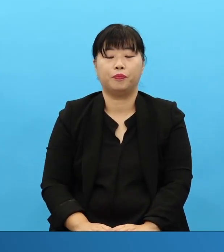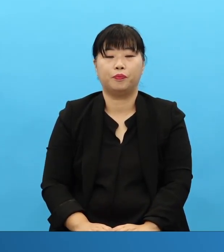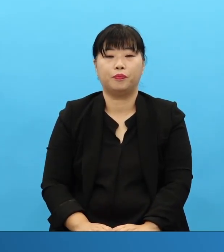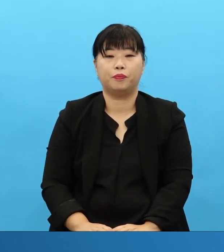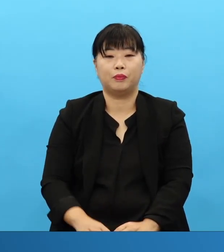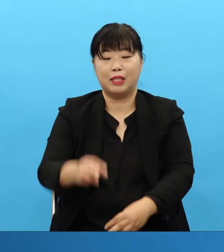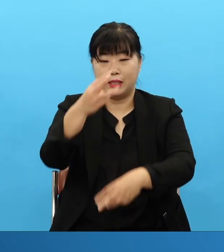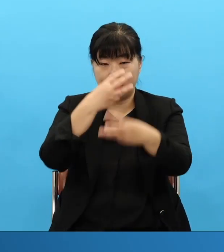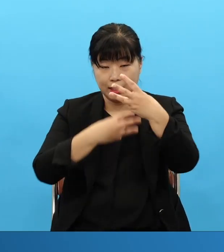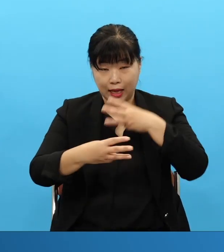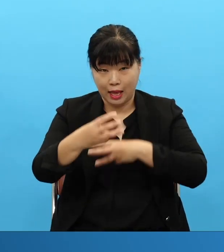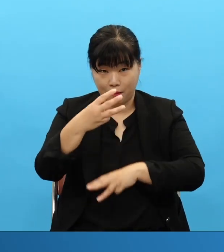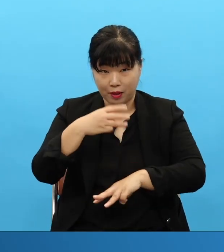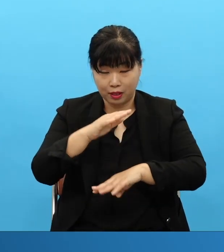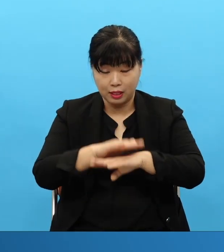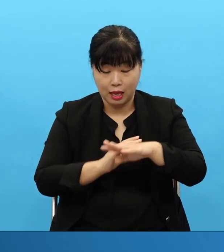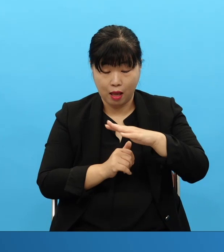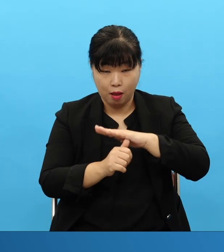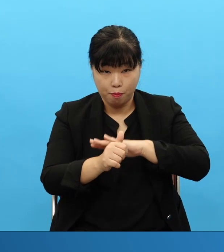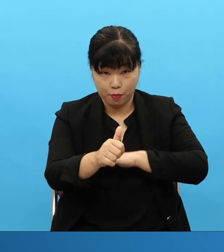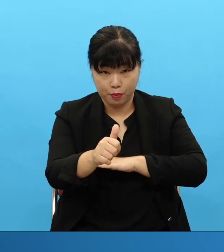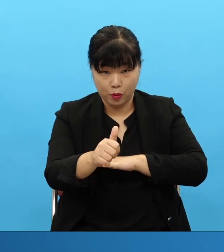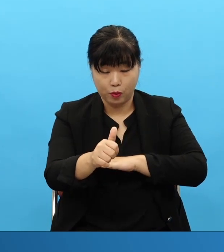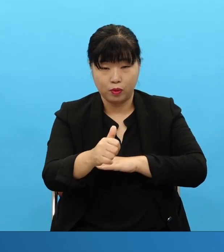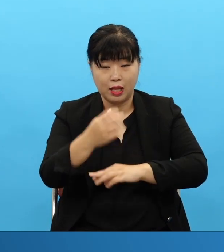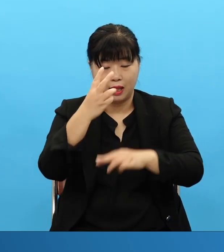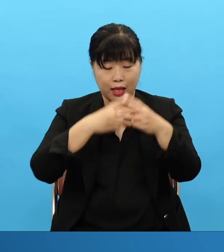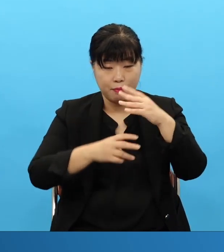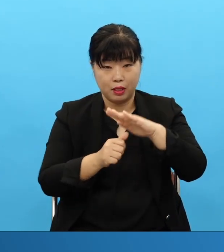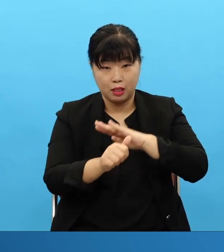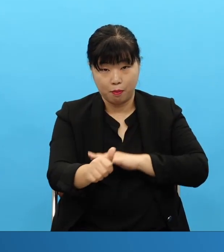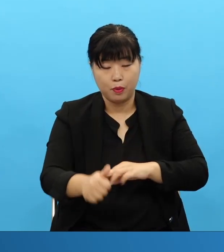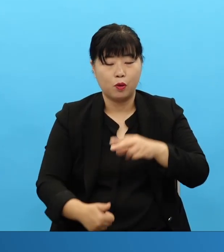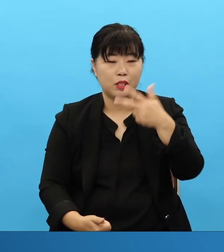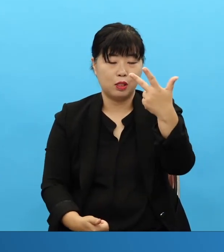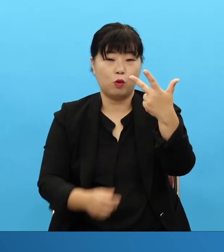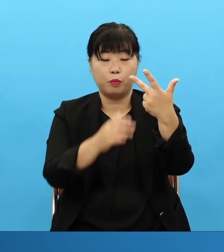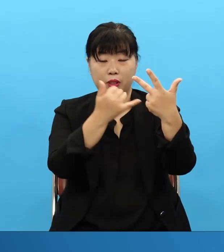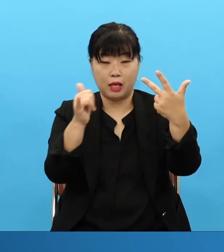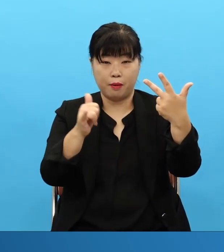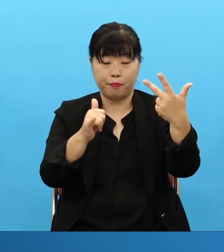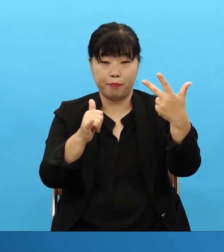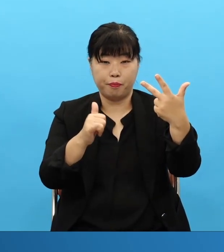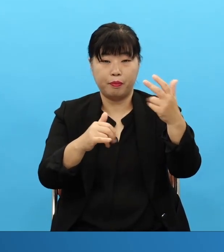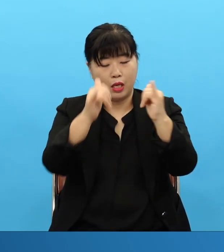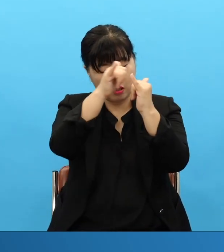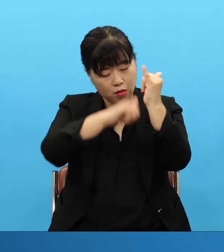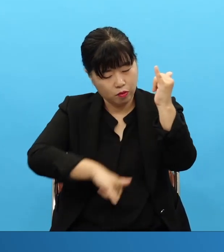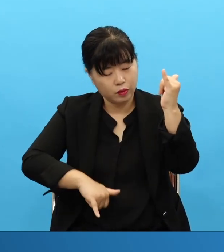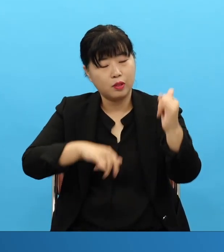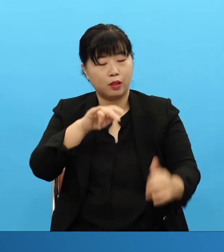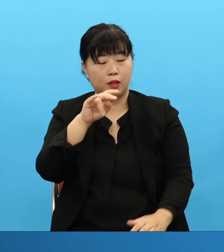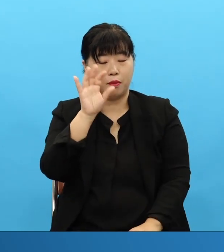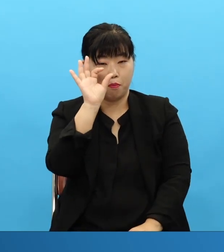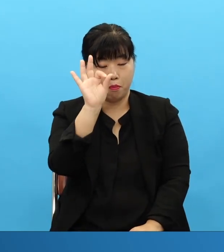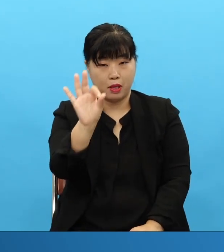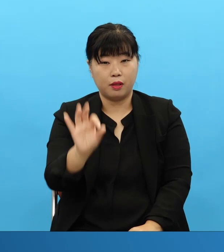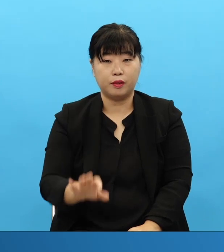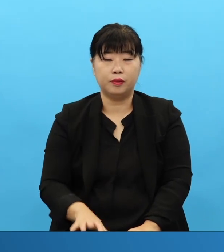렘넌트 7명이 그냥 어린 나이로 죽은 게 아닙니다. At the 7 remnants, they didn't just die at a young